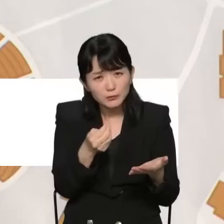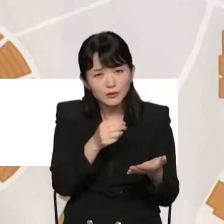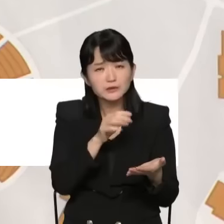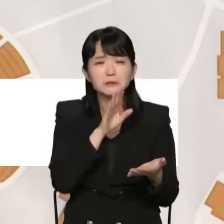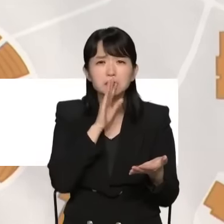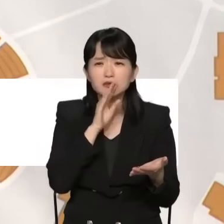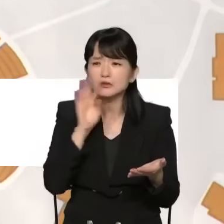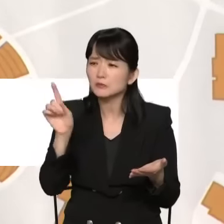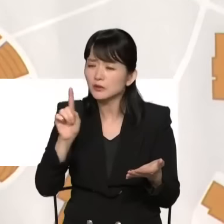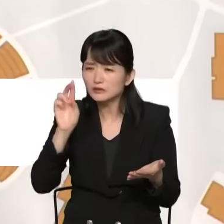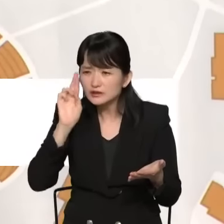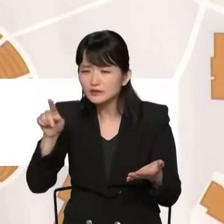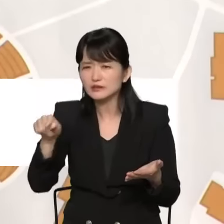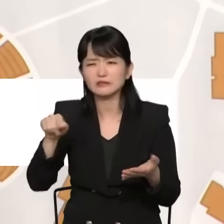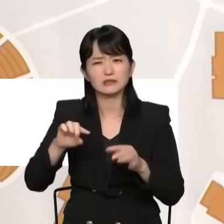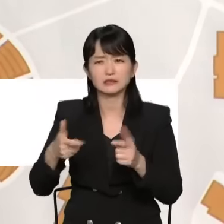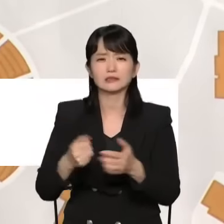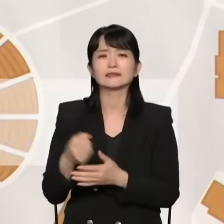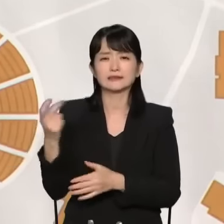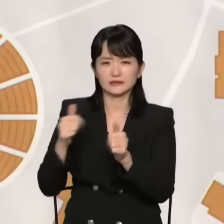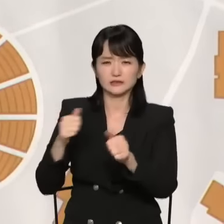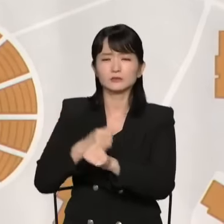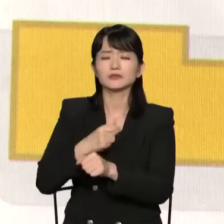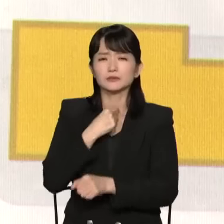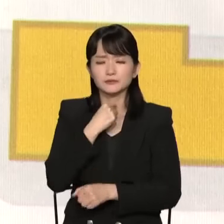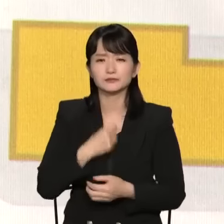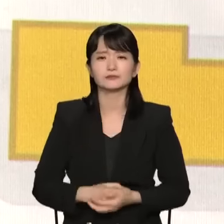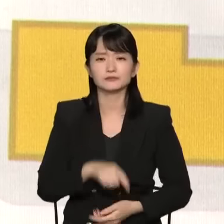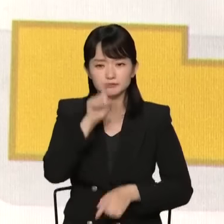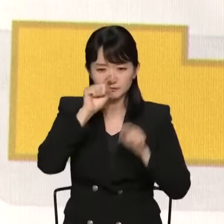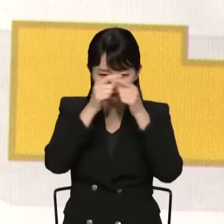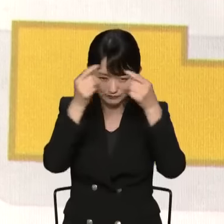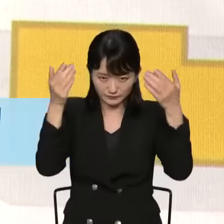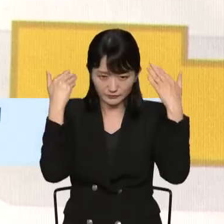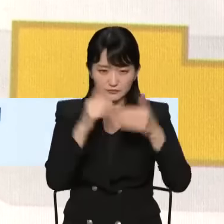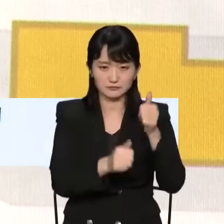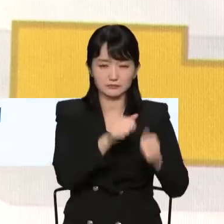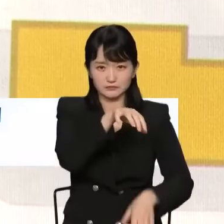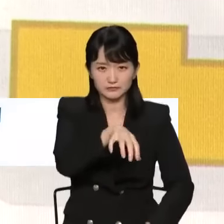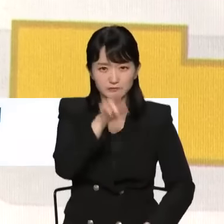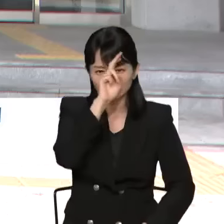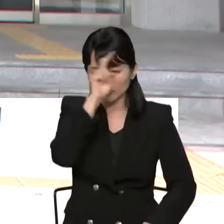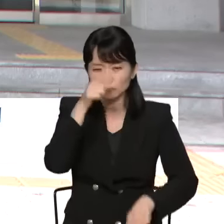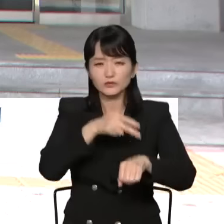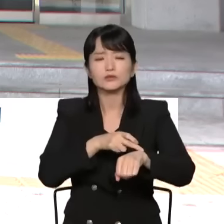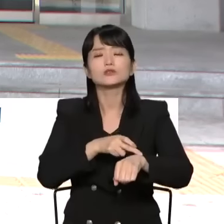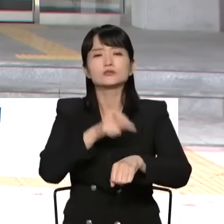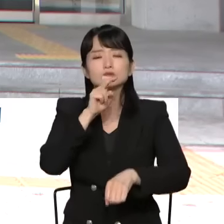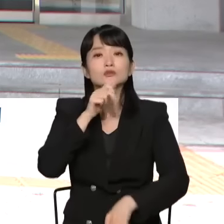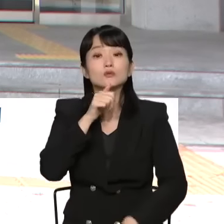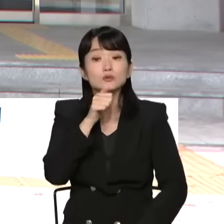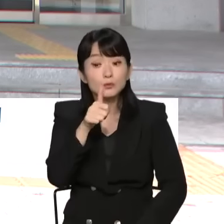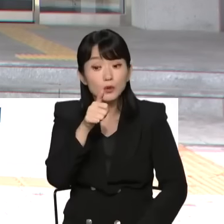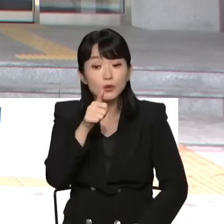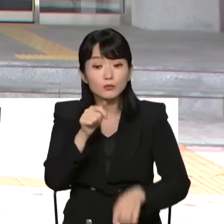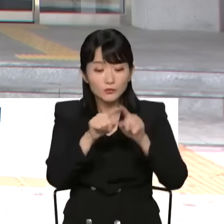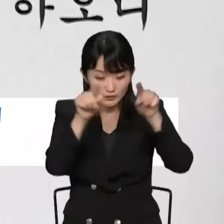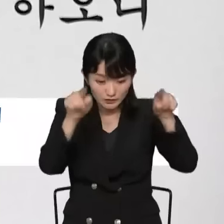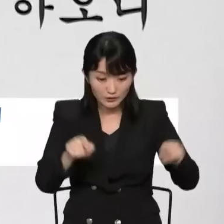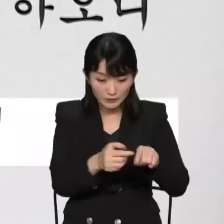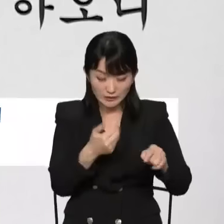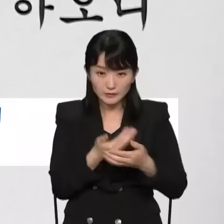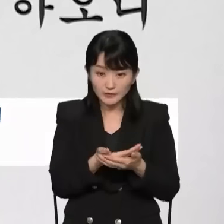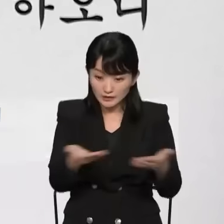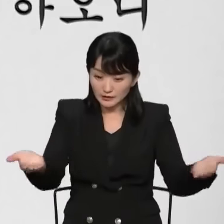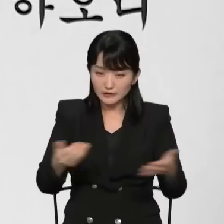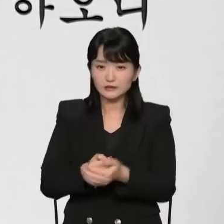것 같고 재시험을 원합니다. 연세대학교는 한 고사실에서 오후 12시 55분에 시험지가 미리 배부되고